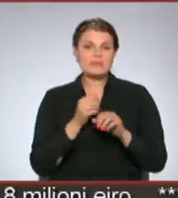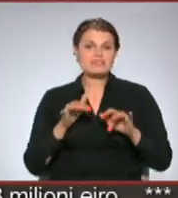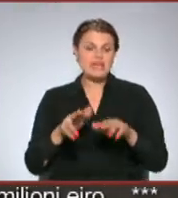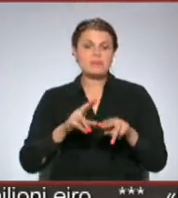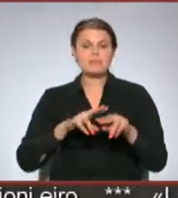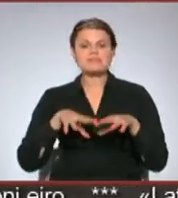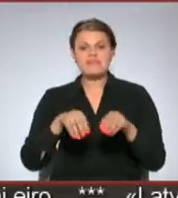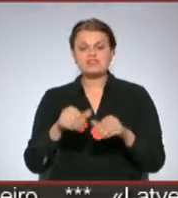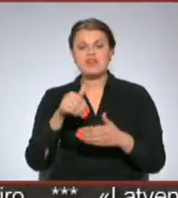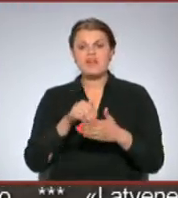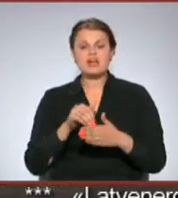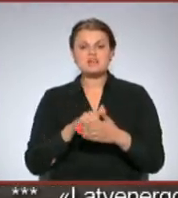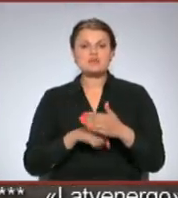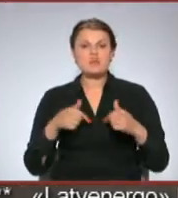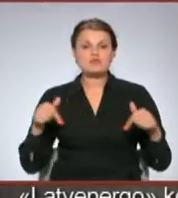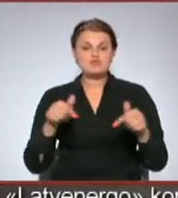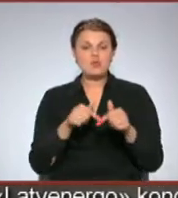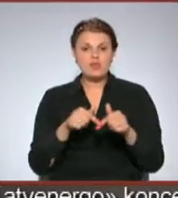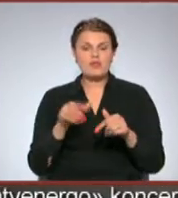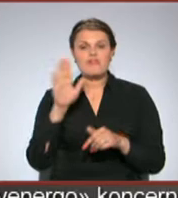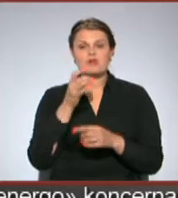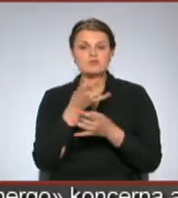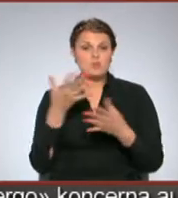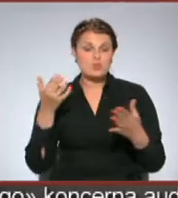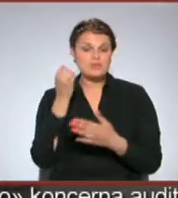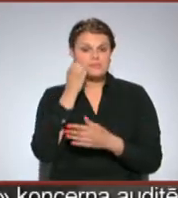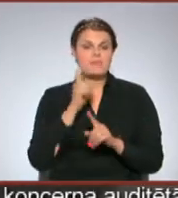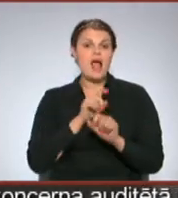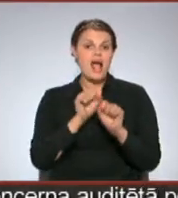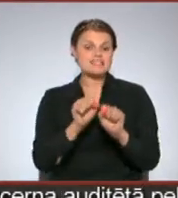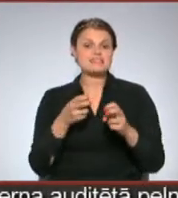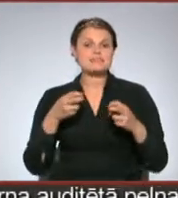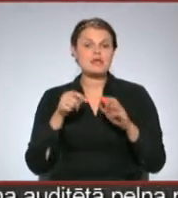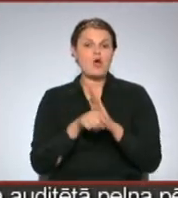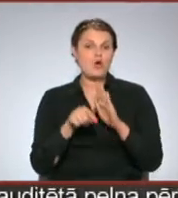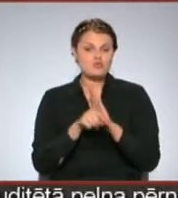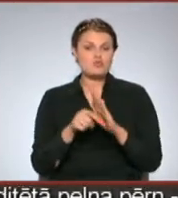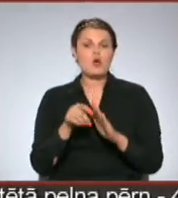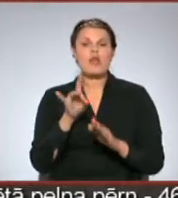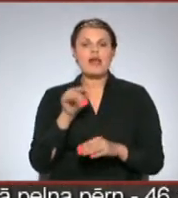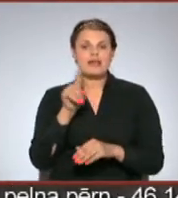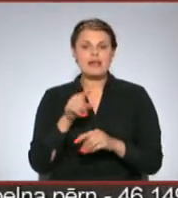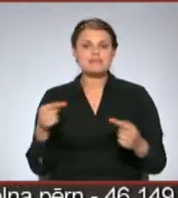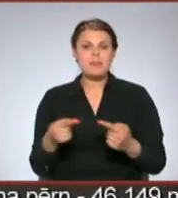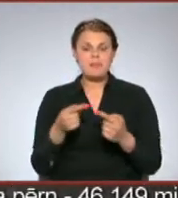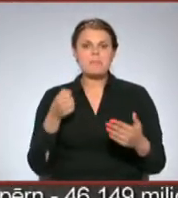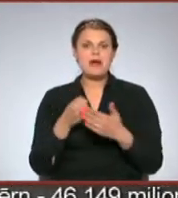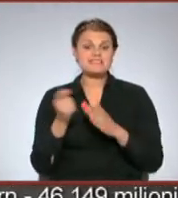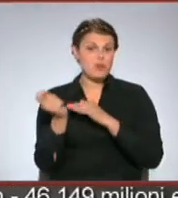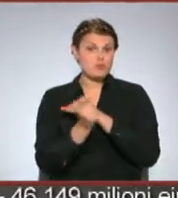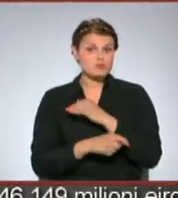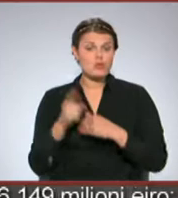veikšanu vēsturisko zonu teritorija Valsts kultūras pieminekļu aizsardzības inspekcija Grobiņas Hessam piemērojas maksimālo